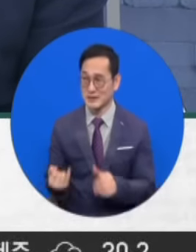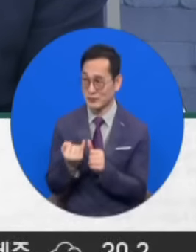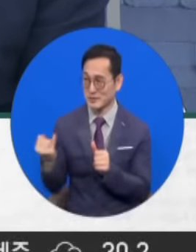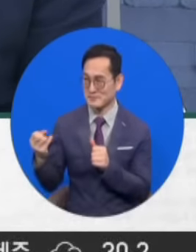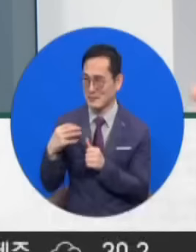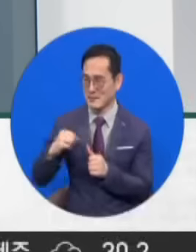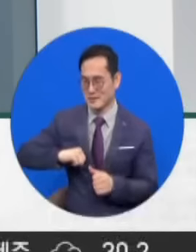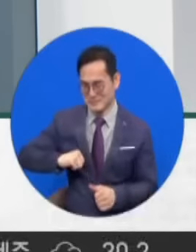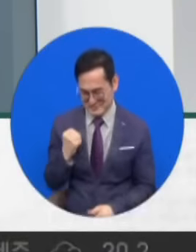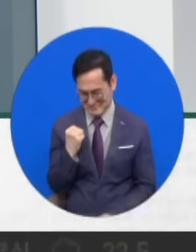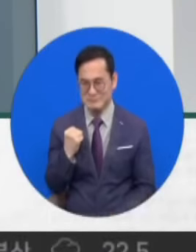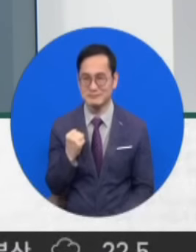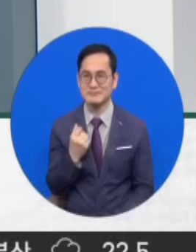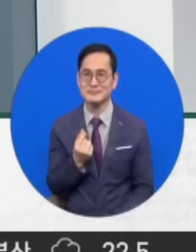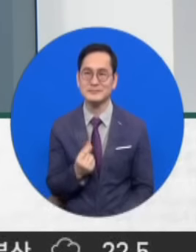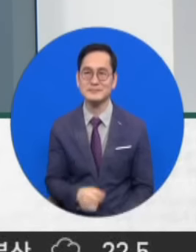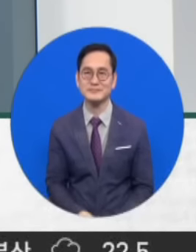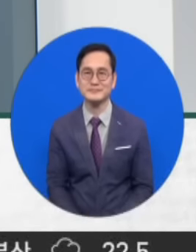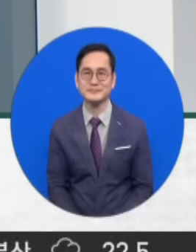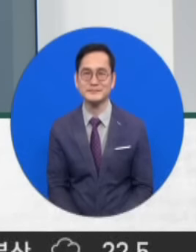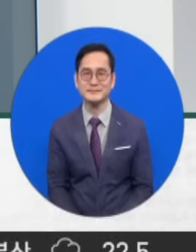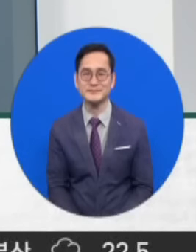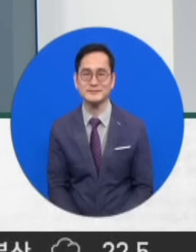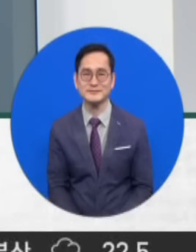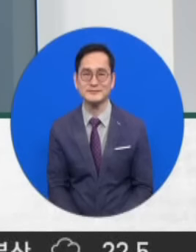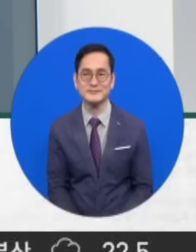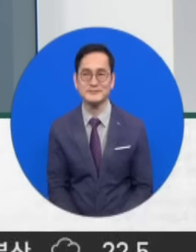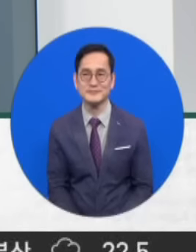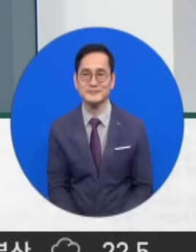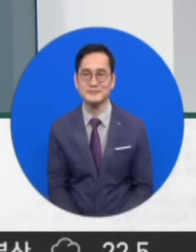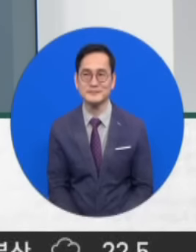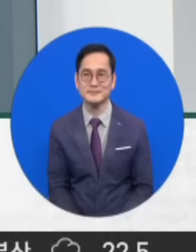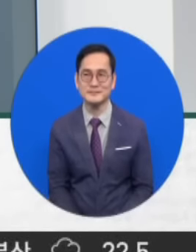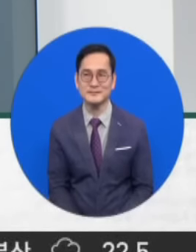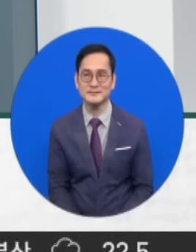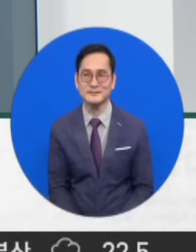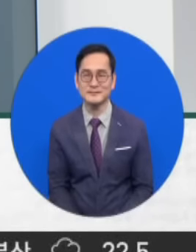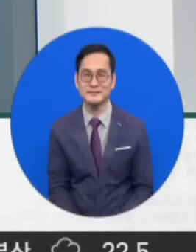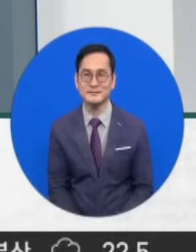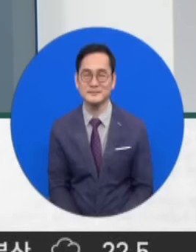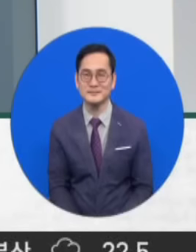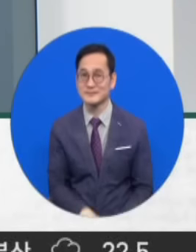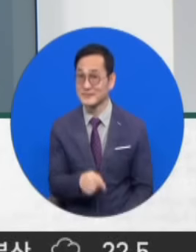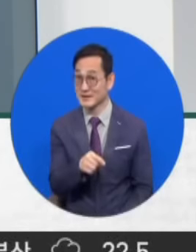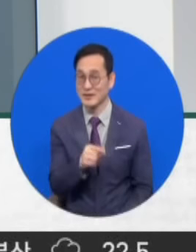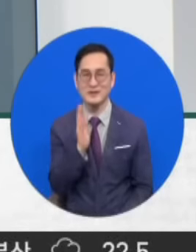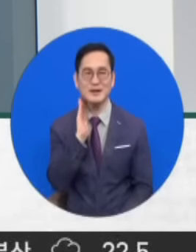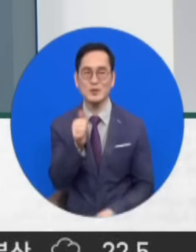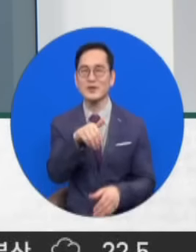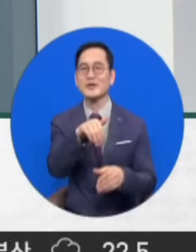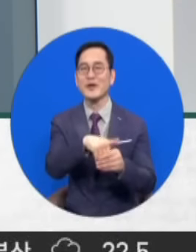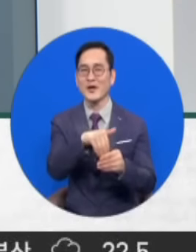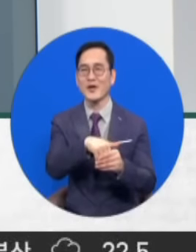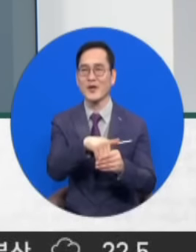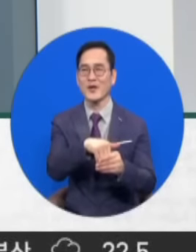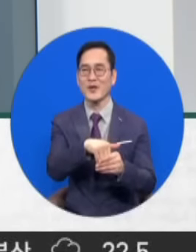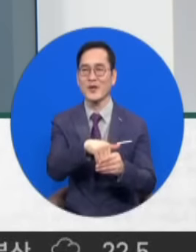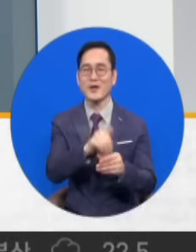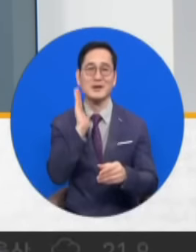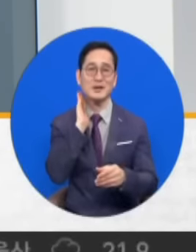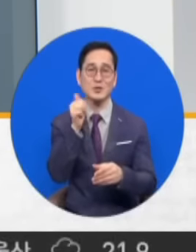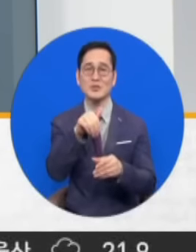들어야 되겠죠. 아, 100% 전적으로 듣는군요. 그런데 이거는 이제 저건 지금 대통령 선거잖아요. 저는